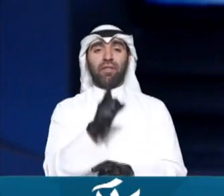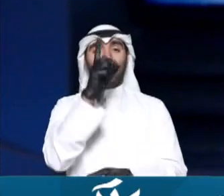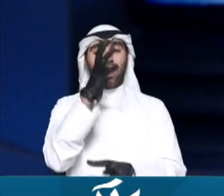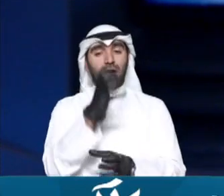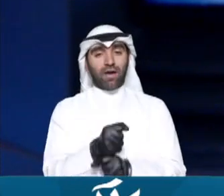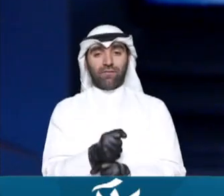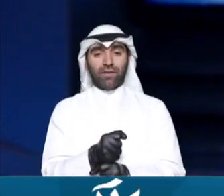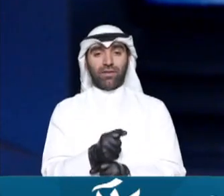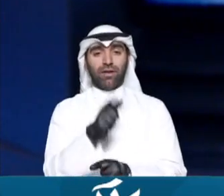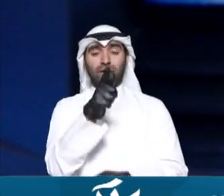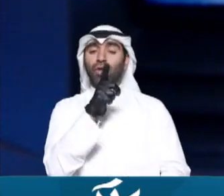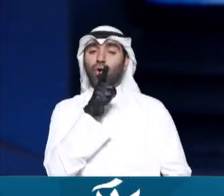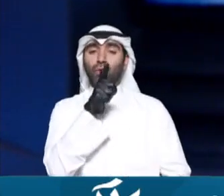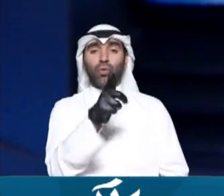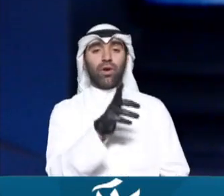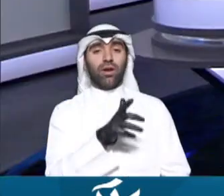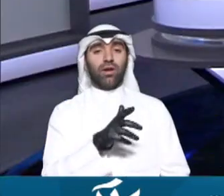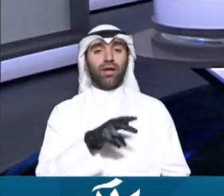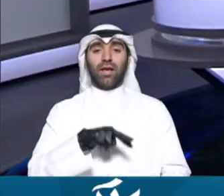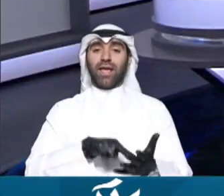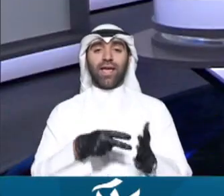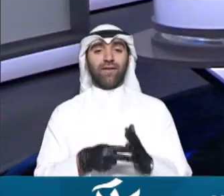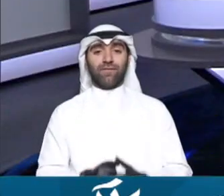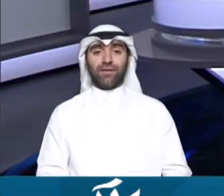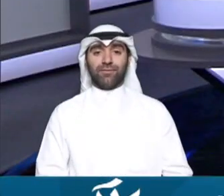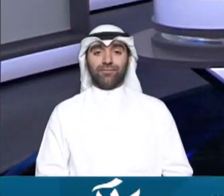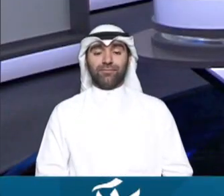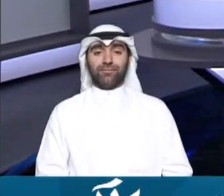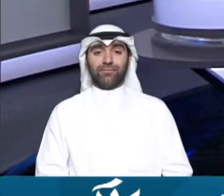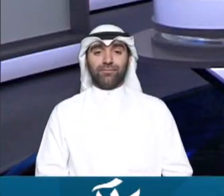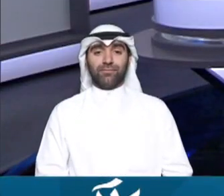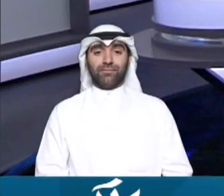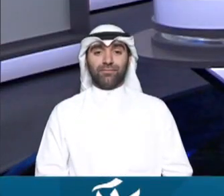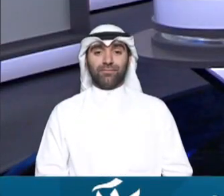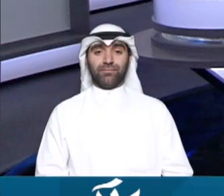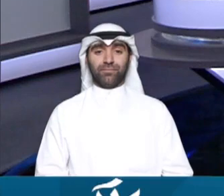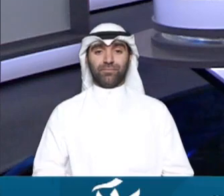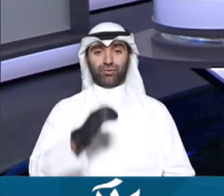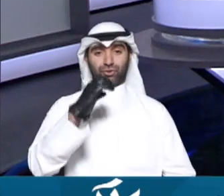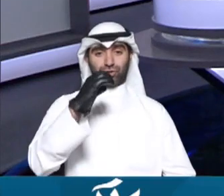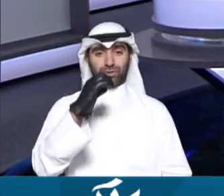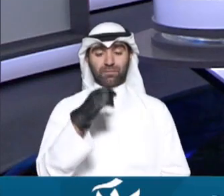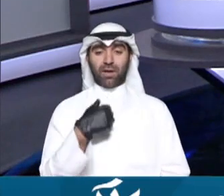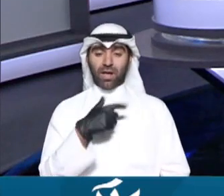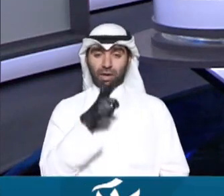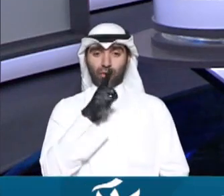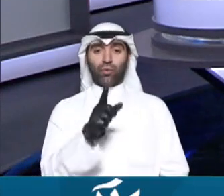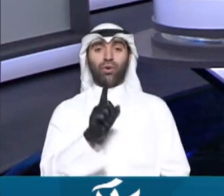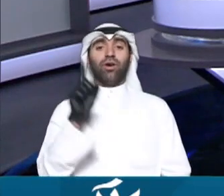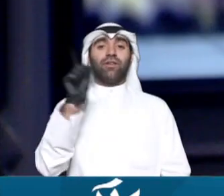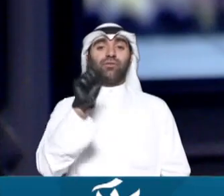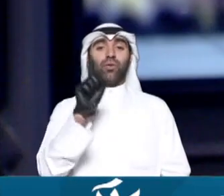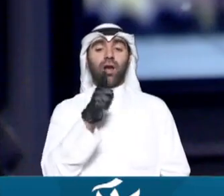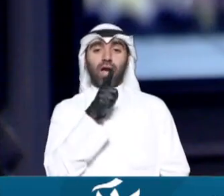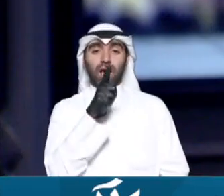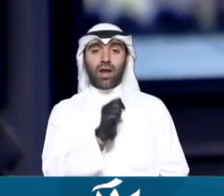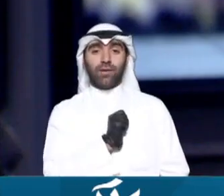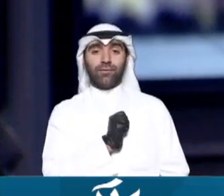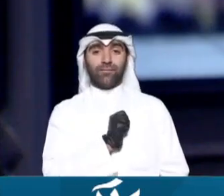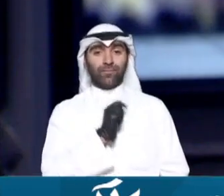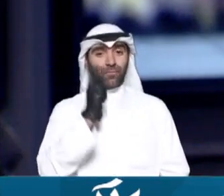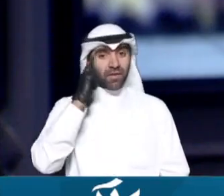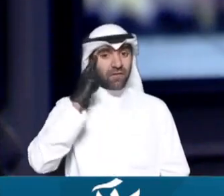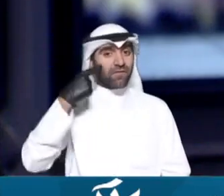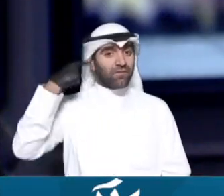تقول لهؤلاء طال عمرك؟ أنا أقول ما قاله الرسول عليه الصلاة والسلام، اعقلها وتوكل. وتوكل نعم. نعم.